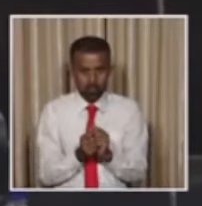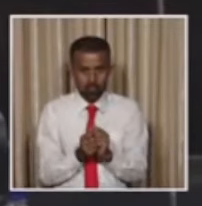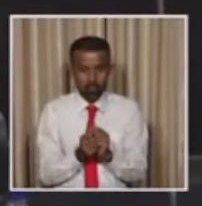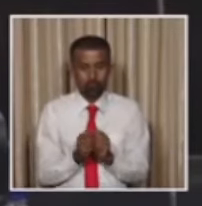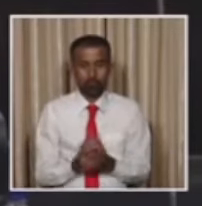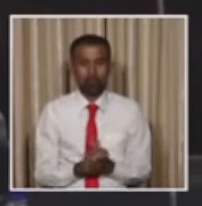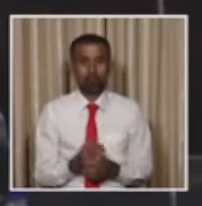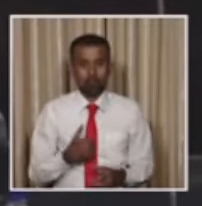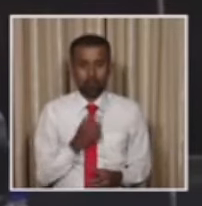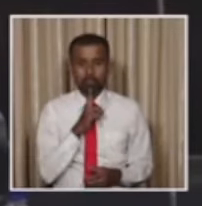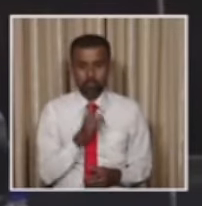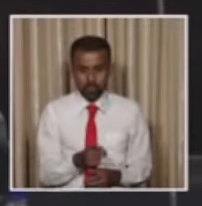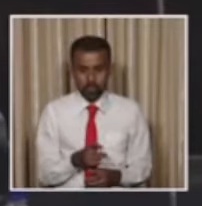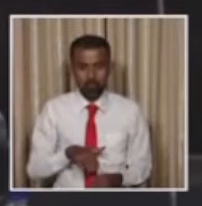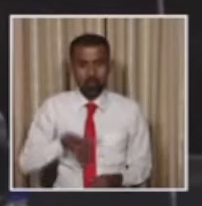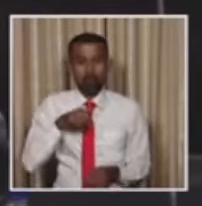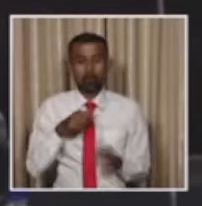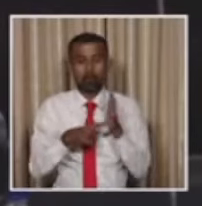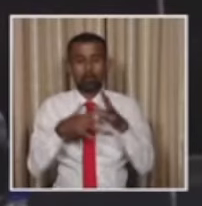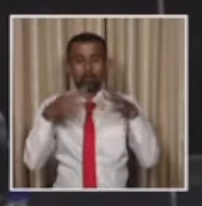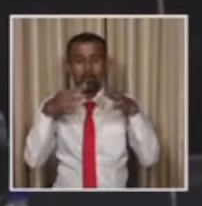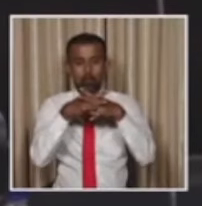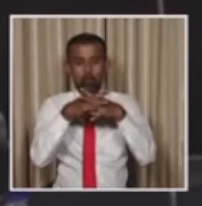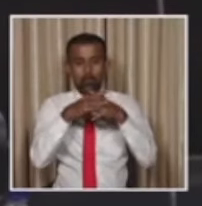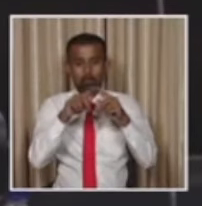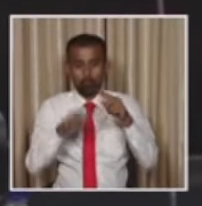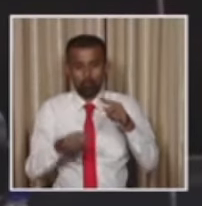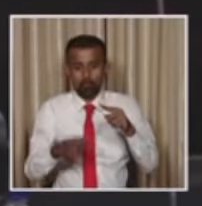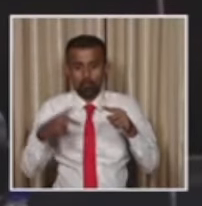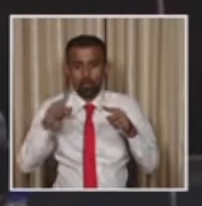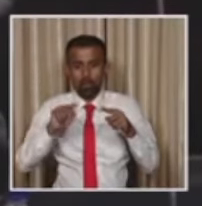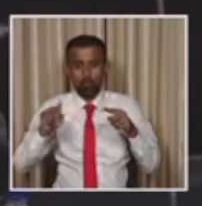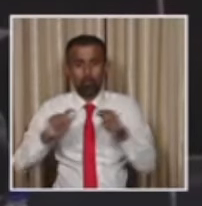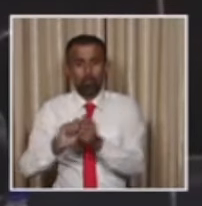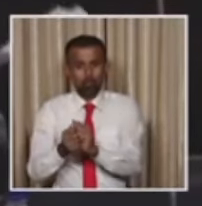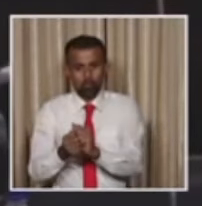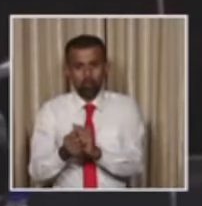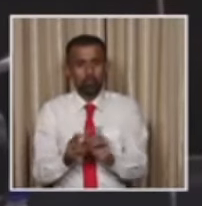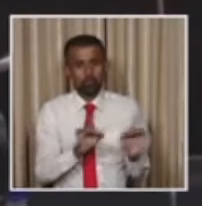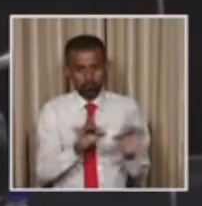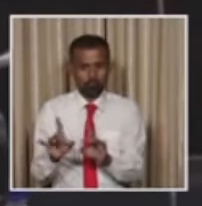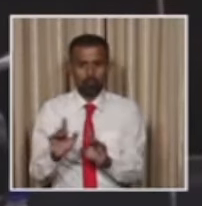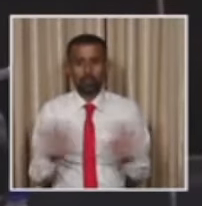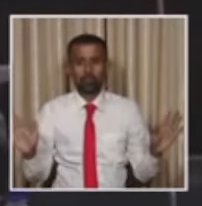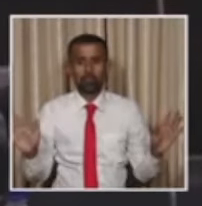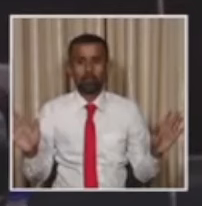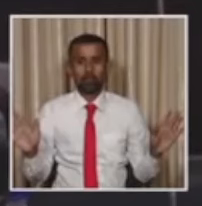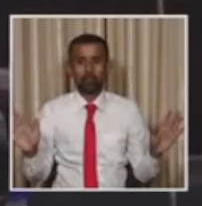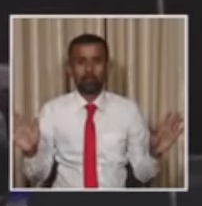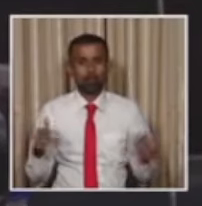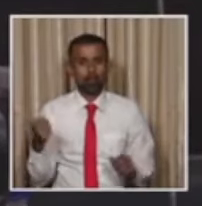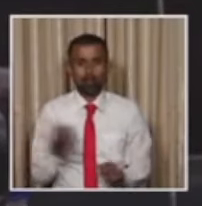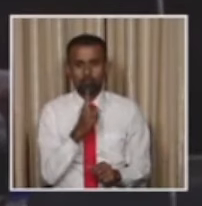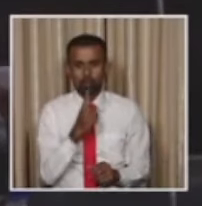හරි. අපි කියන්නේ ඒ ප්‍රධාන නීතියේ තියෙන 11 වෙනි වගන්තියත් සංශෝධනය කරන්න මේකම මෙච්චරයි කියන්නේ. මහා අලුත්